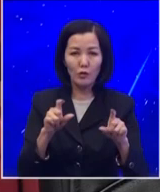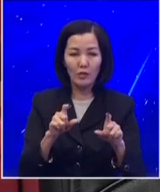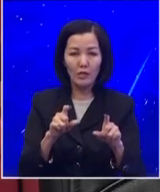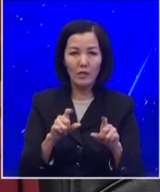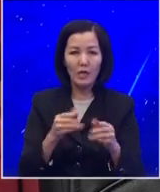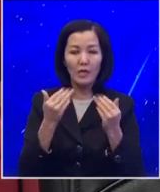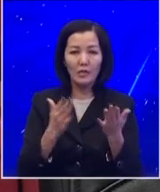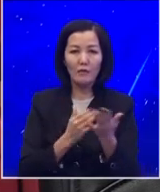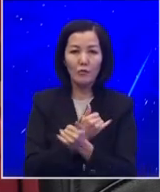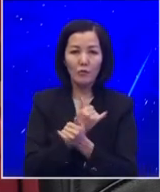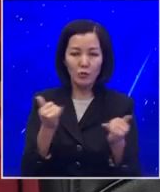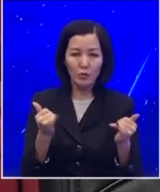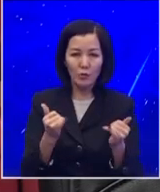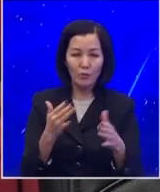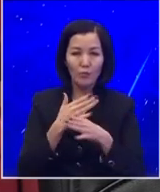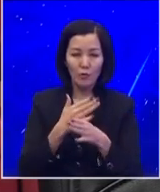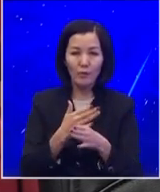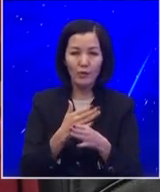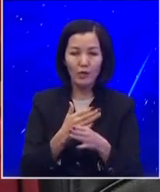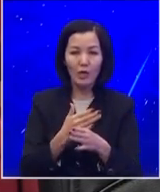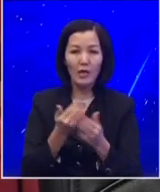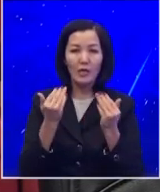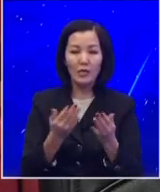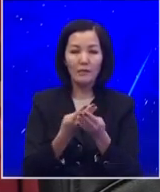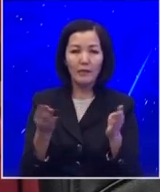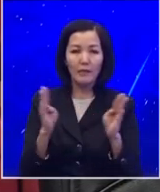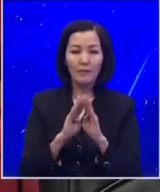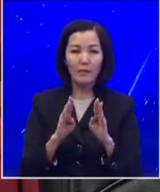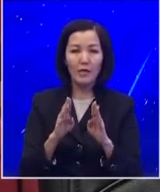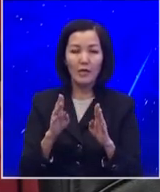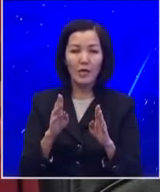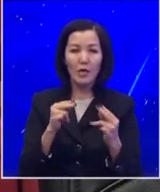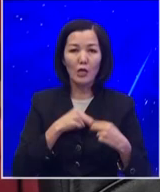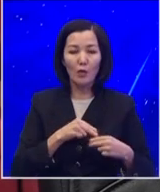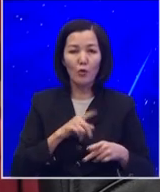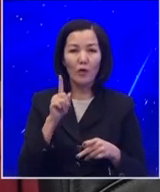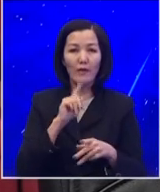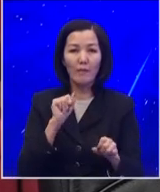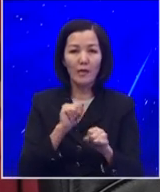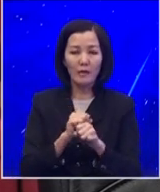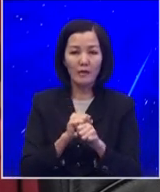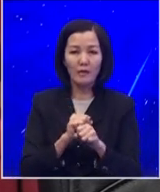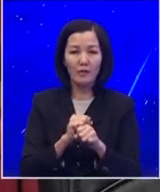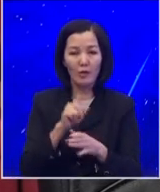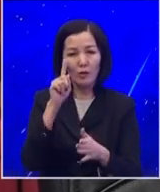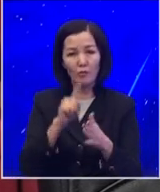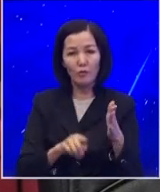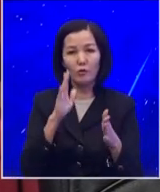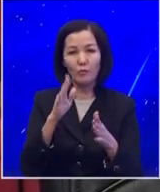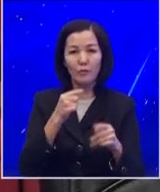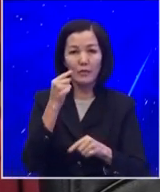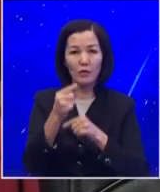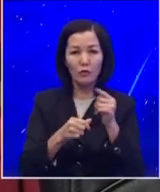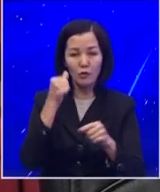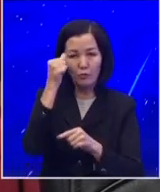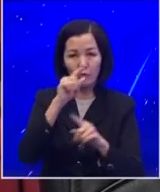частности, оказание квалифицированной помощи. Из-за пандемии работа временно приостановлена. Я выражаю надежду, что в будущем году мы